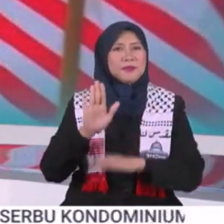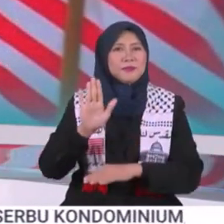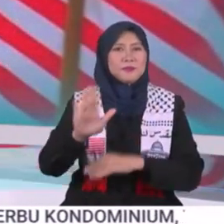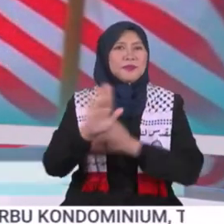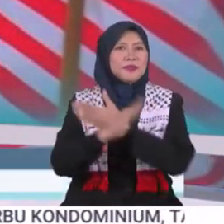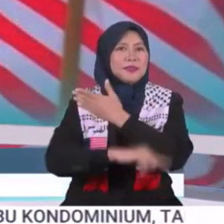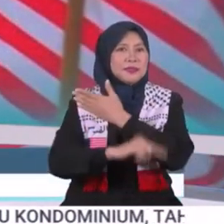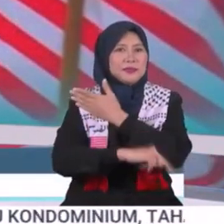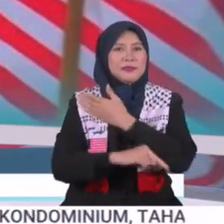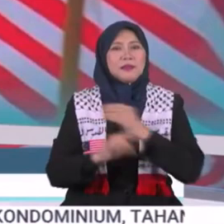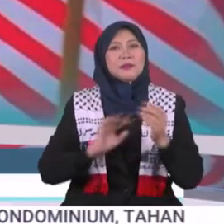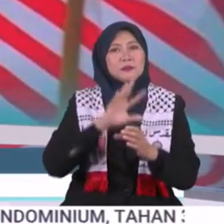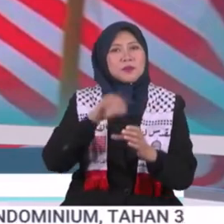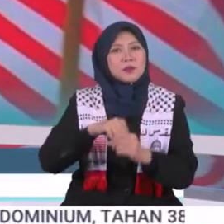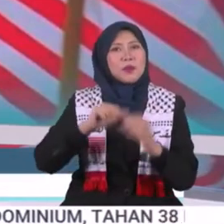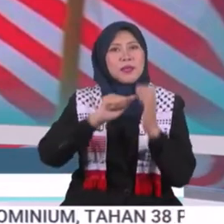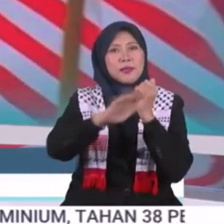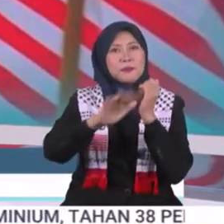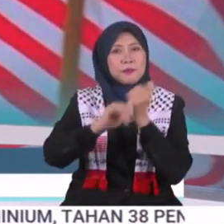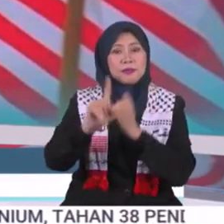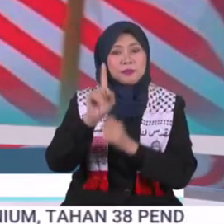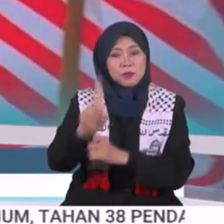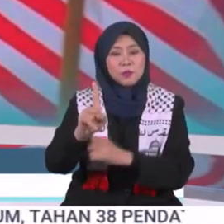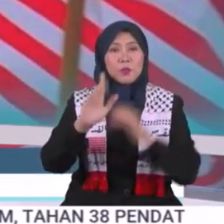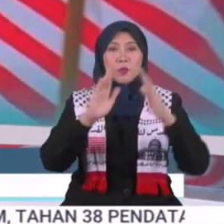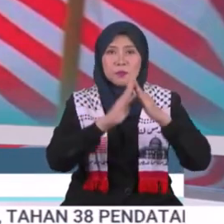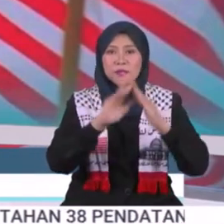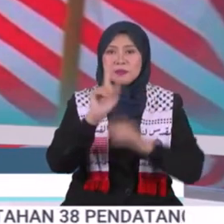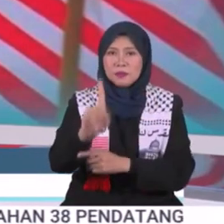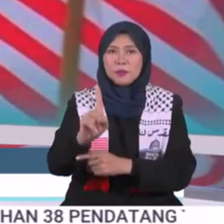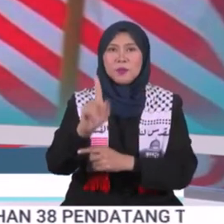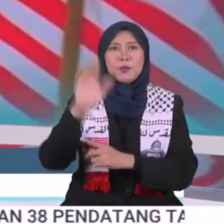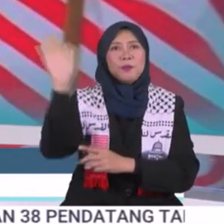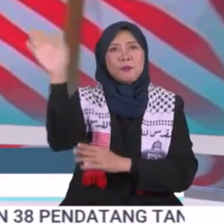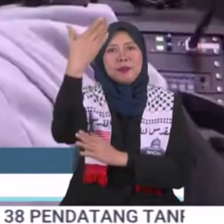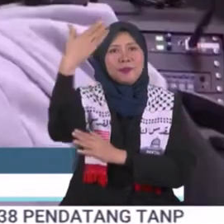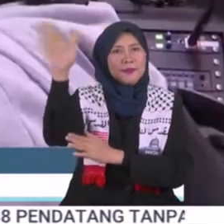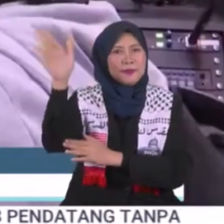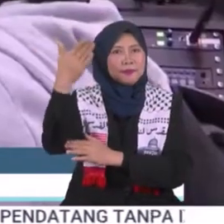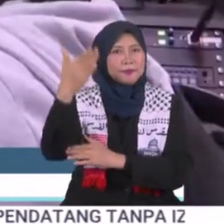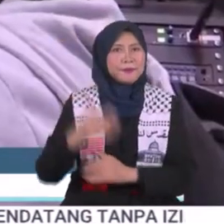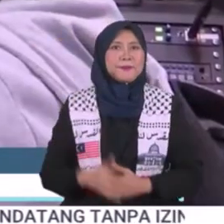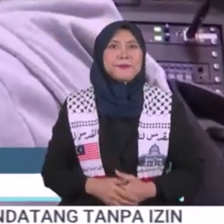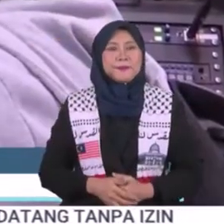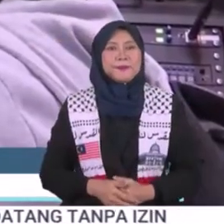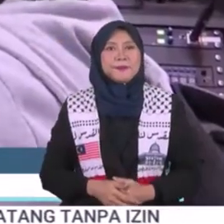negeri. Perancangan termasuk kempen Satu Rumah, Satu Bendera.